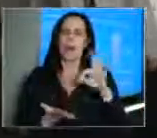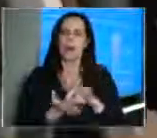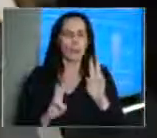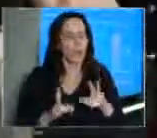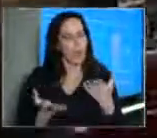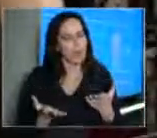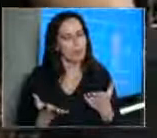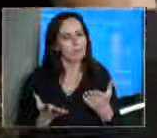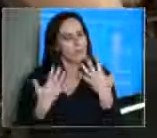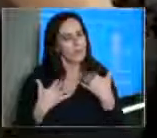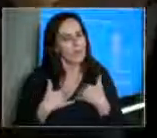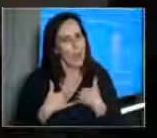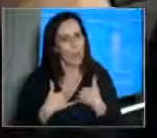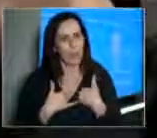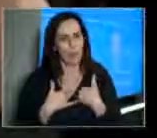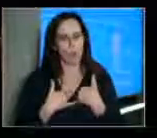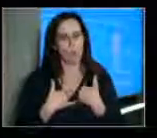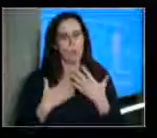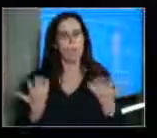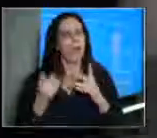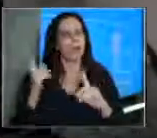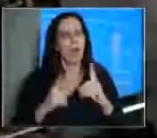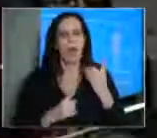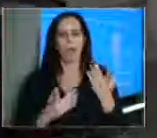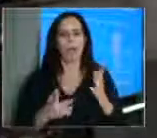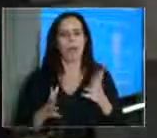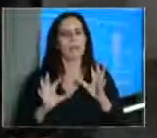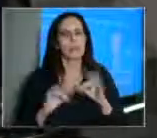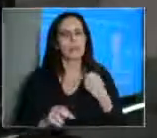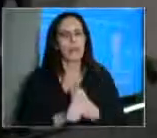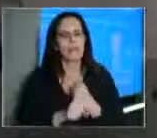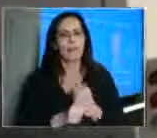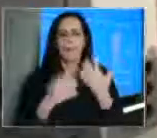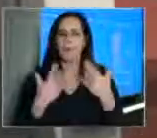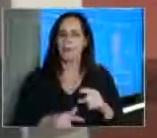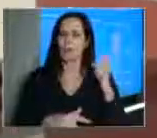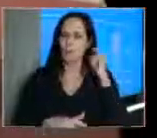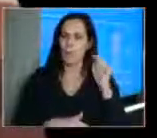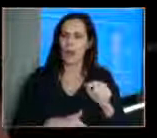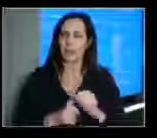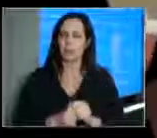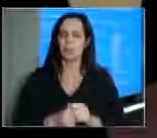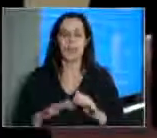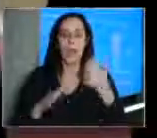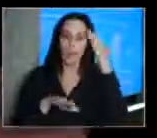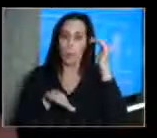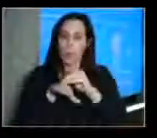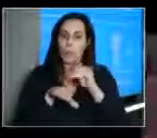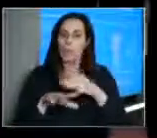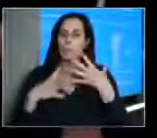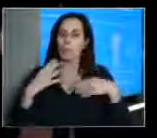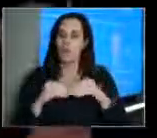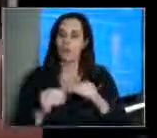יכול ככה להכניס אותנו לתהליך מאחורי הקלעים, איך זה קורה, מתי אתם שומעים על זה, איך מודיעים